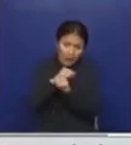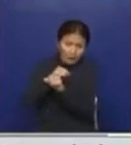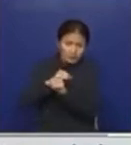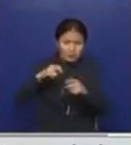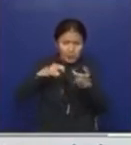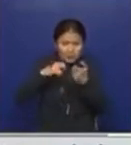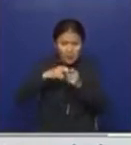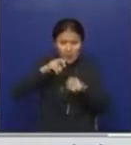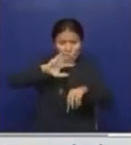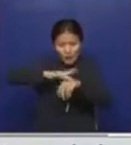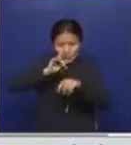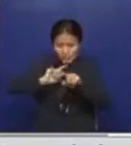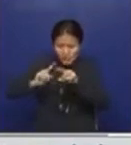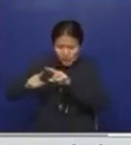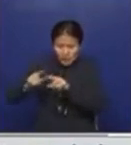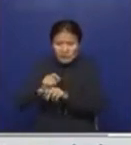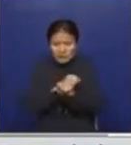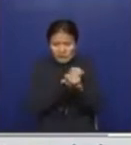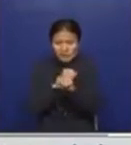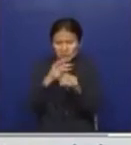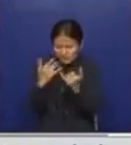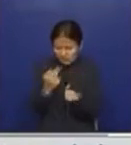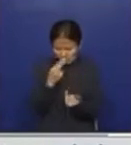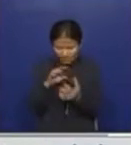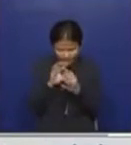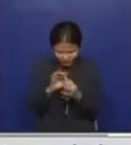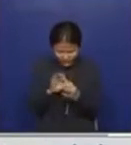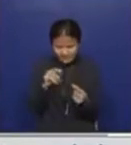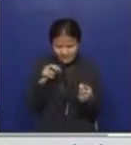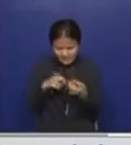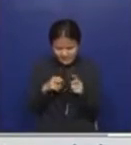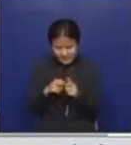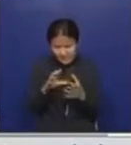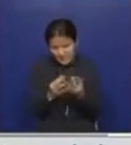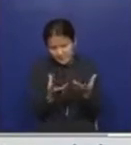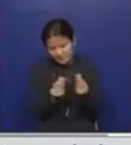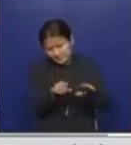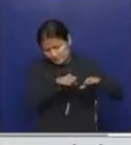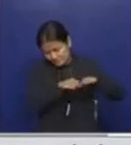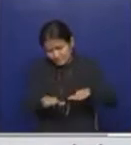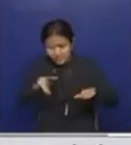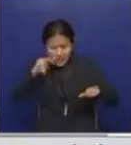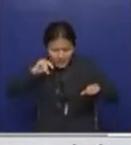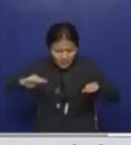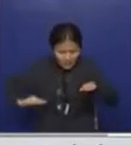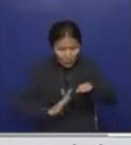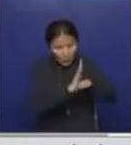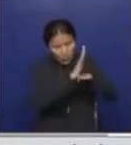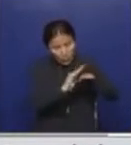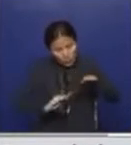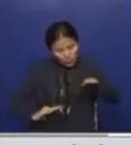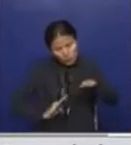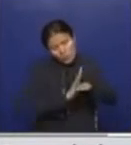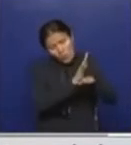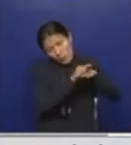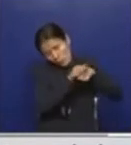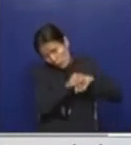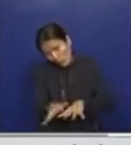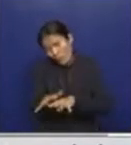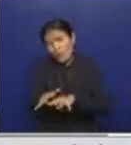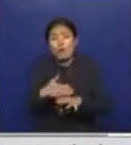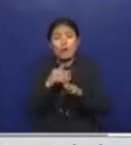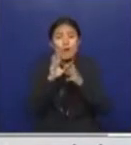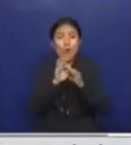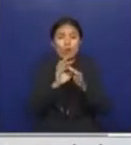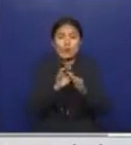ความห่วงใยปัญหาการกัดเซาะชายฝั่งท่านได้พูดไว้ชัดเจนว่าการทำโครงสร้างแ